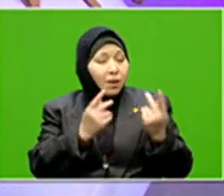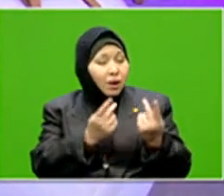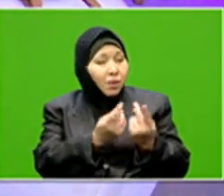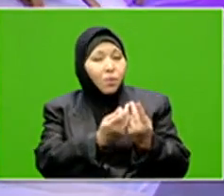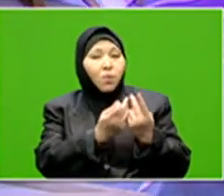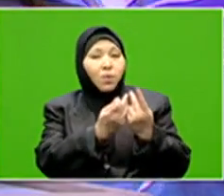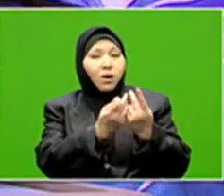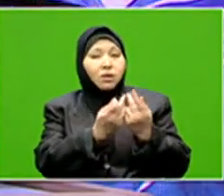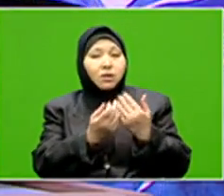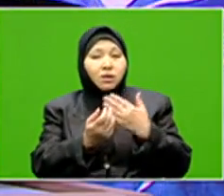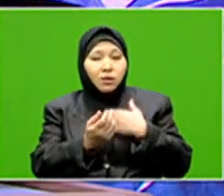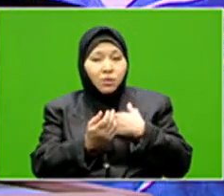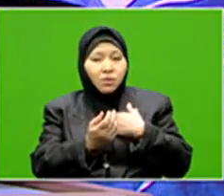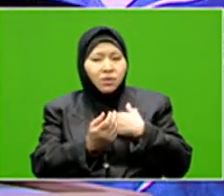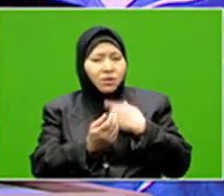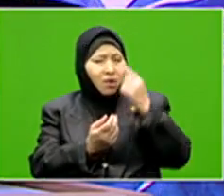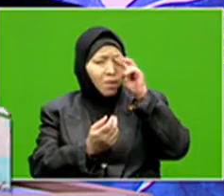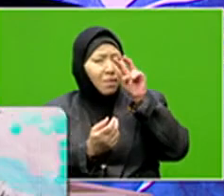فأوردهم